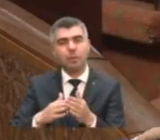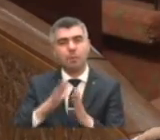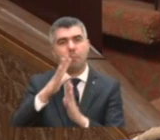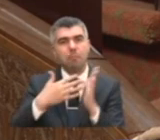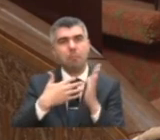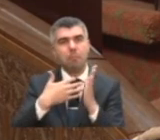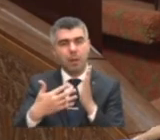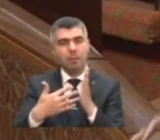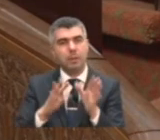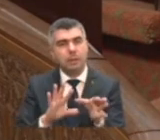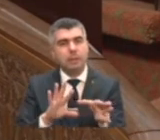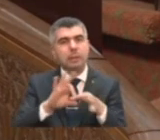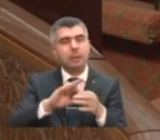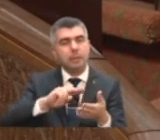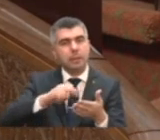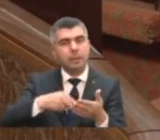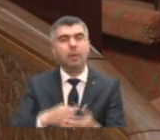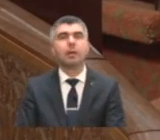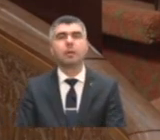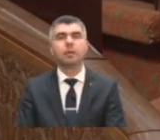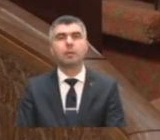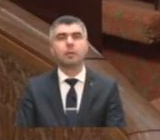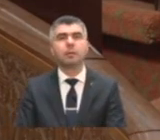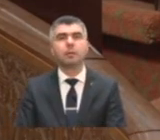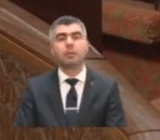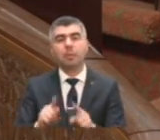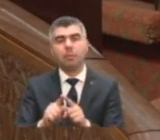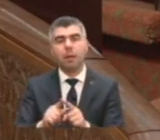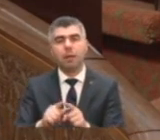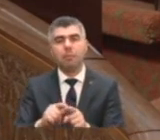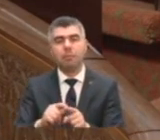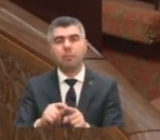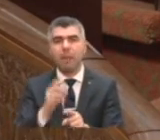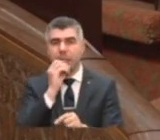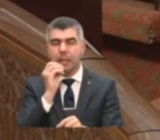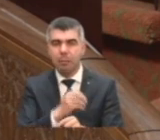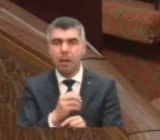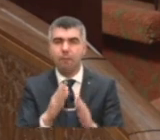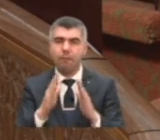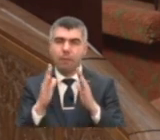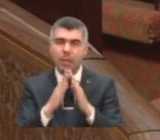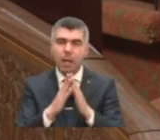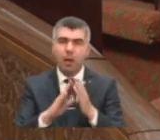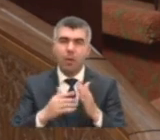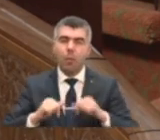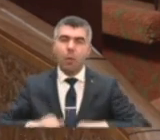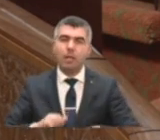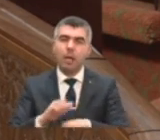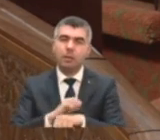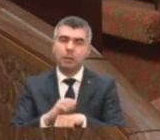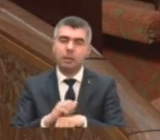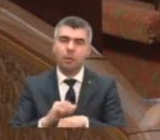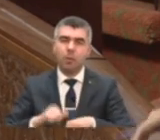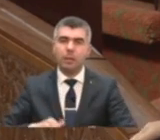فعملنا واحد إبرام اتفاقية تتعلق بتثمين النفايات المنزلية بين وزارة الداخلية والانتقال الطاقي والتنمية المستدامة والصناعة